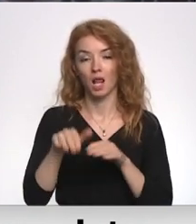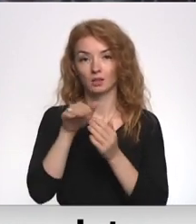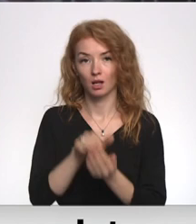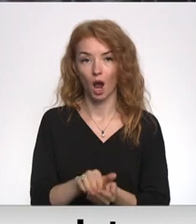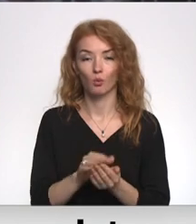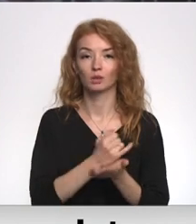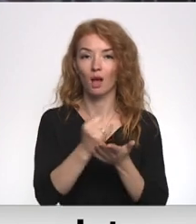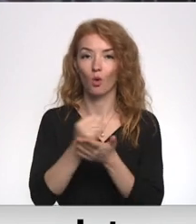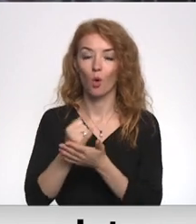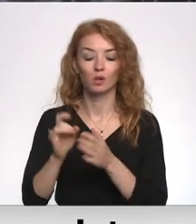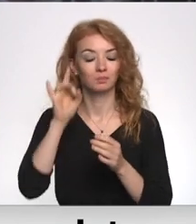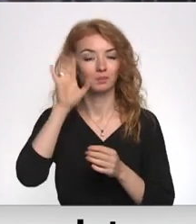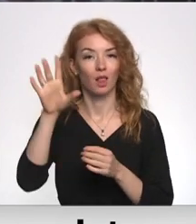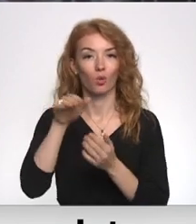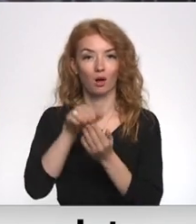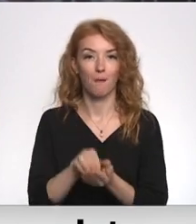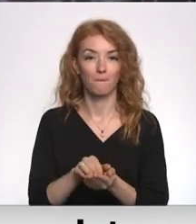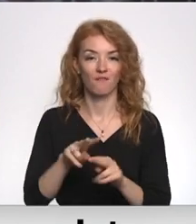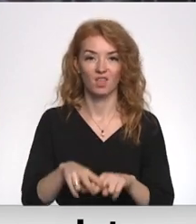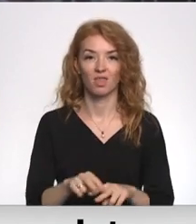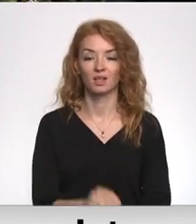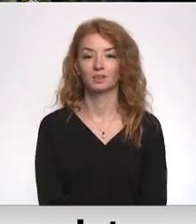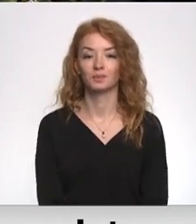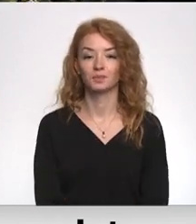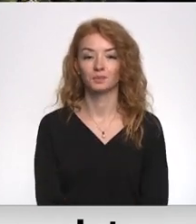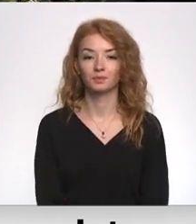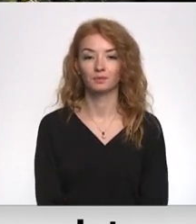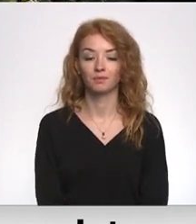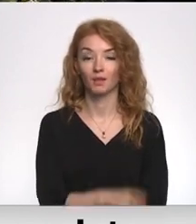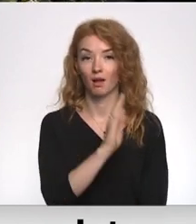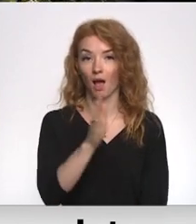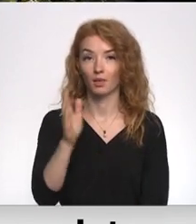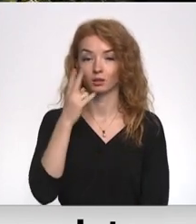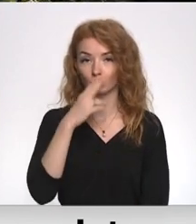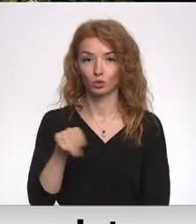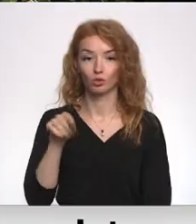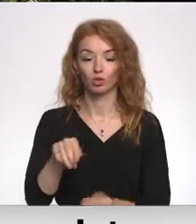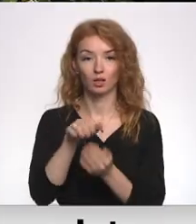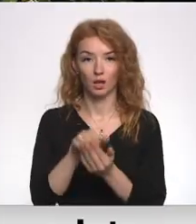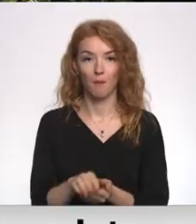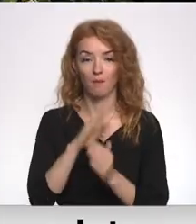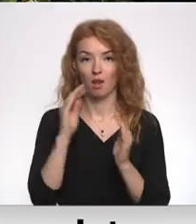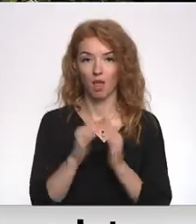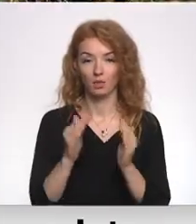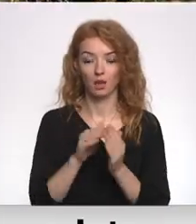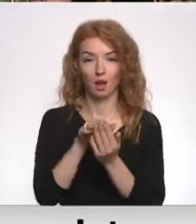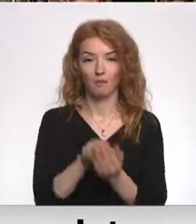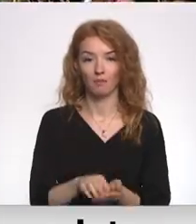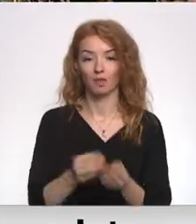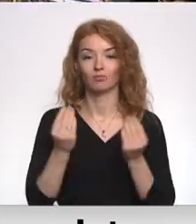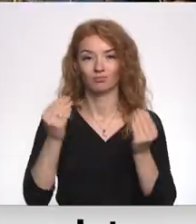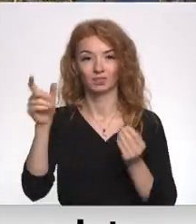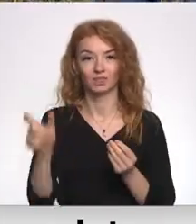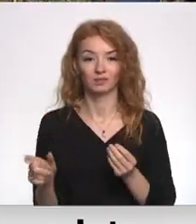talkā sakopa spilgtāko personību kapa vietas. Katrs no Miera ielas kapos Rēzeknē apbedītajiem dižgariem